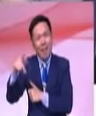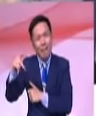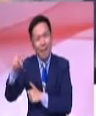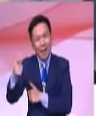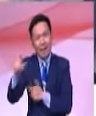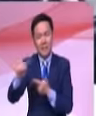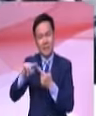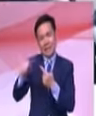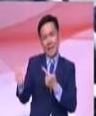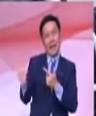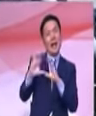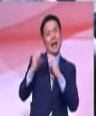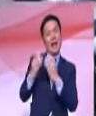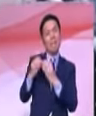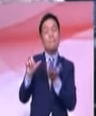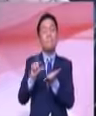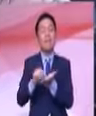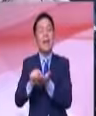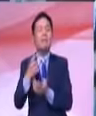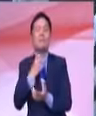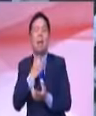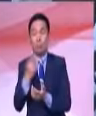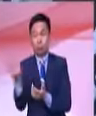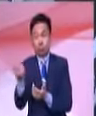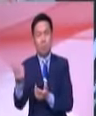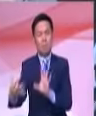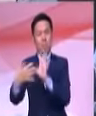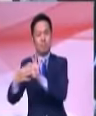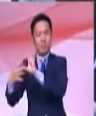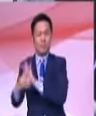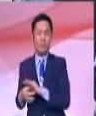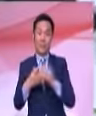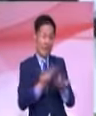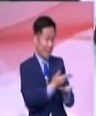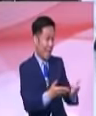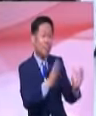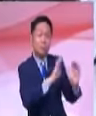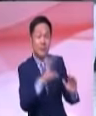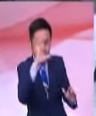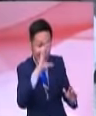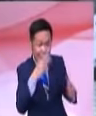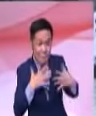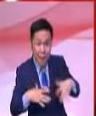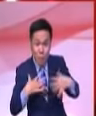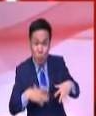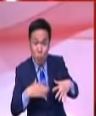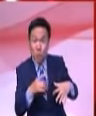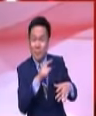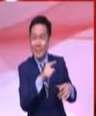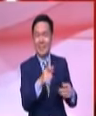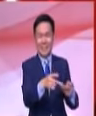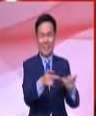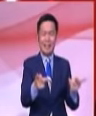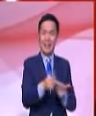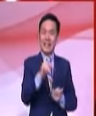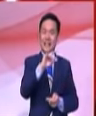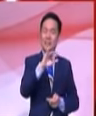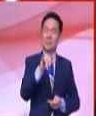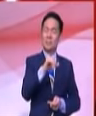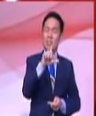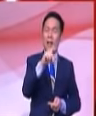Media Perak lah. Beliau berkata demikian semasa program pemilihan pakaian raya di Jelapang Ipoh. Jiwang dan